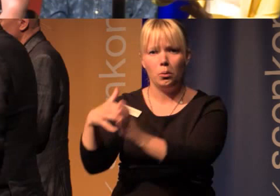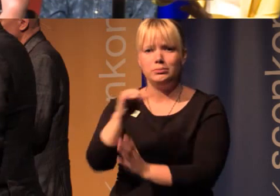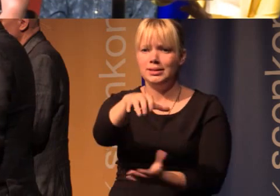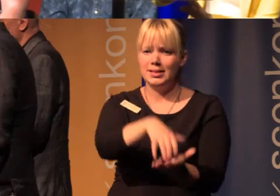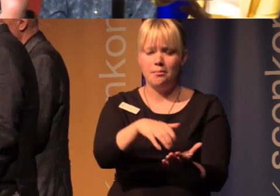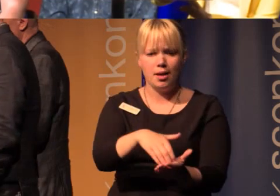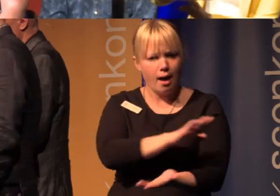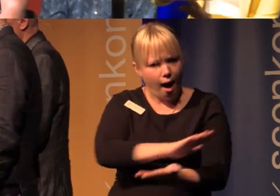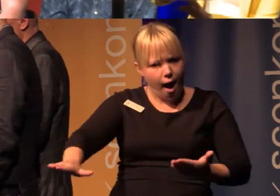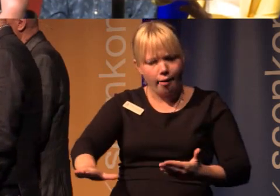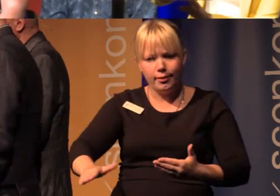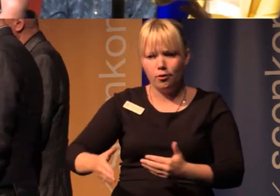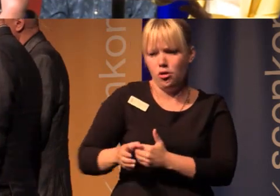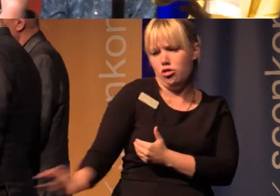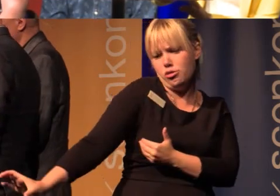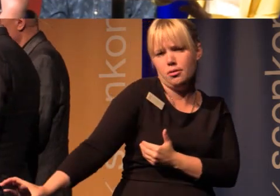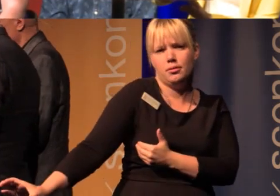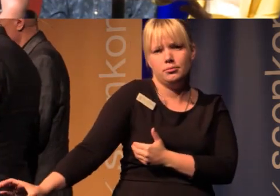utan kulturen ska vara tillgänglig.